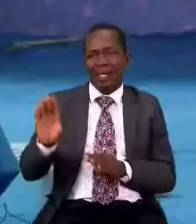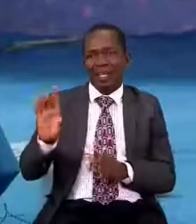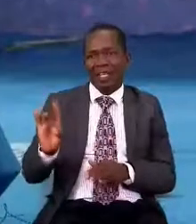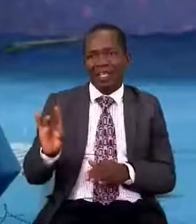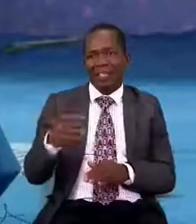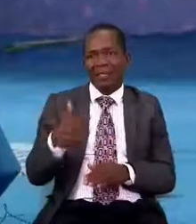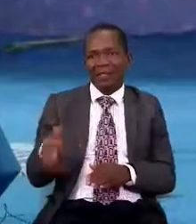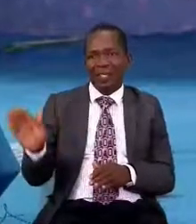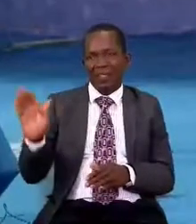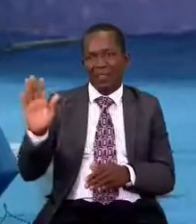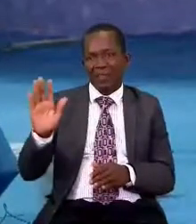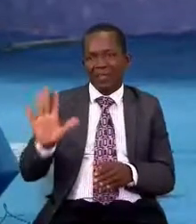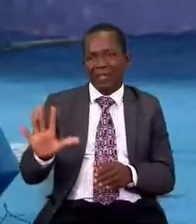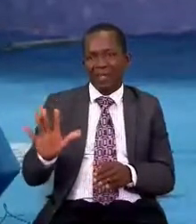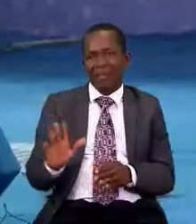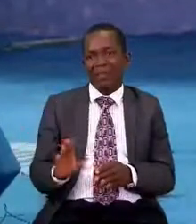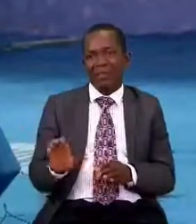8, verset 5.